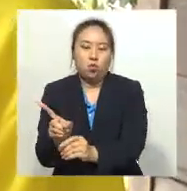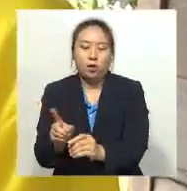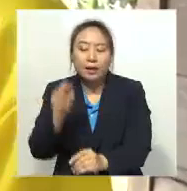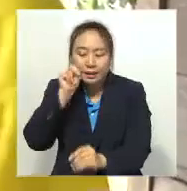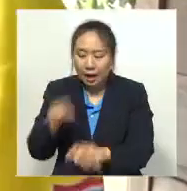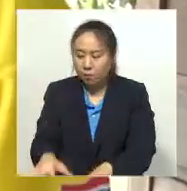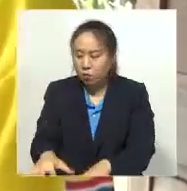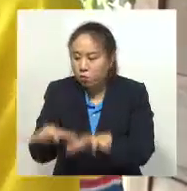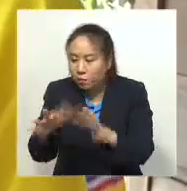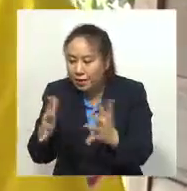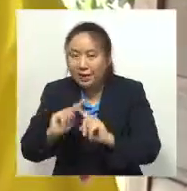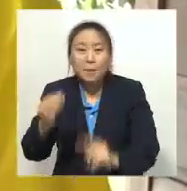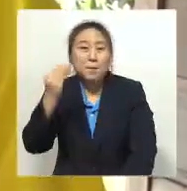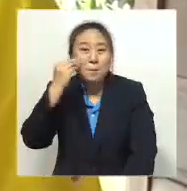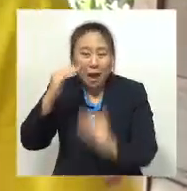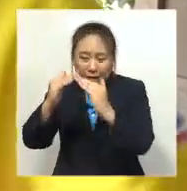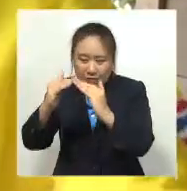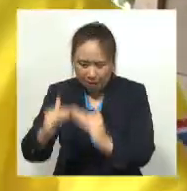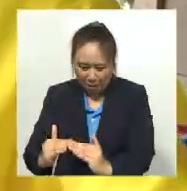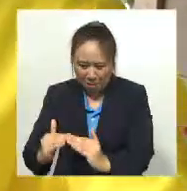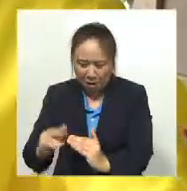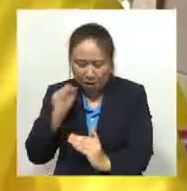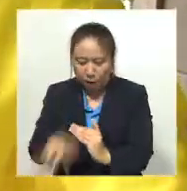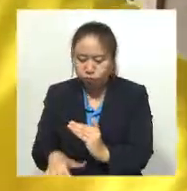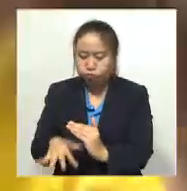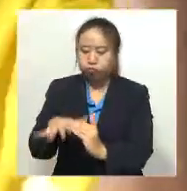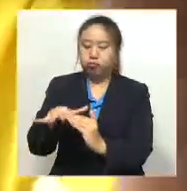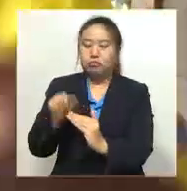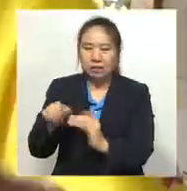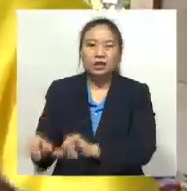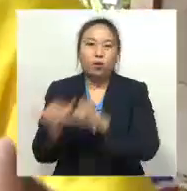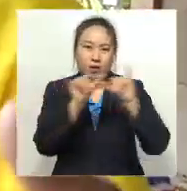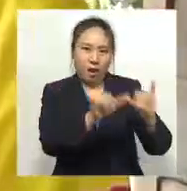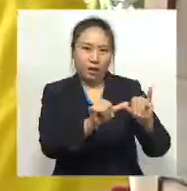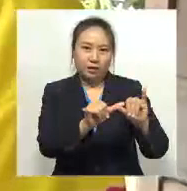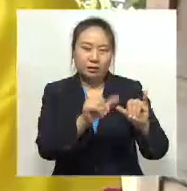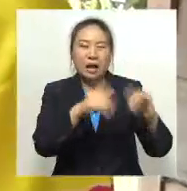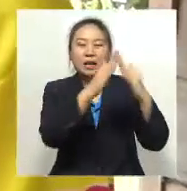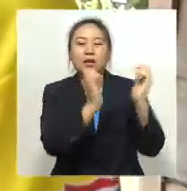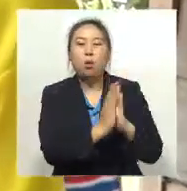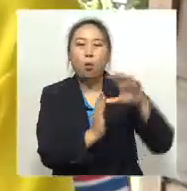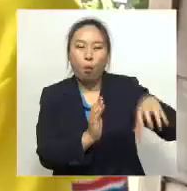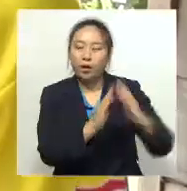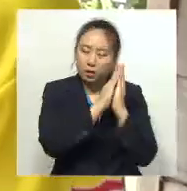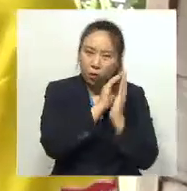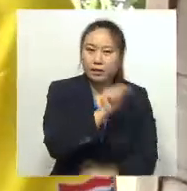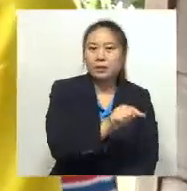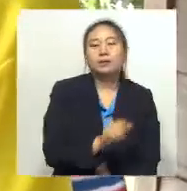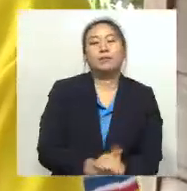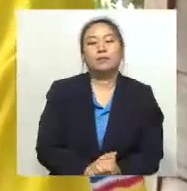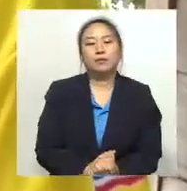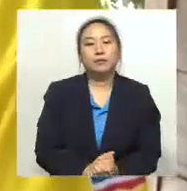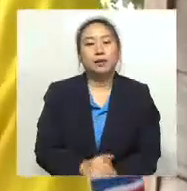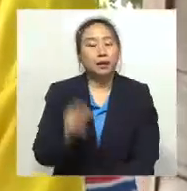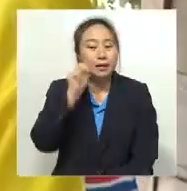มแต่ว่าคนที่บ้านต่ำคืออย่างนี้เขาก็ต้องย้ายต้องย้ายอยู่ผีประชาน้ำดื่มนี ่ก็ต้อง